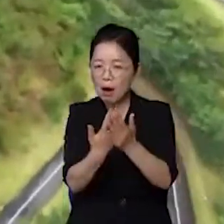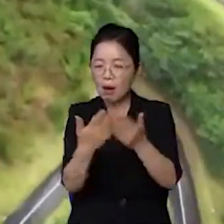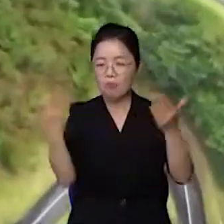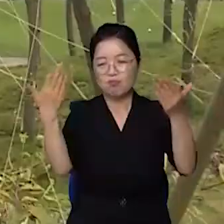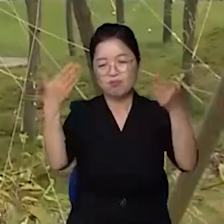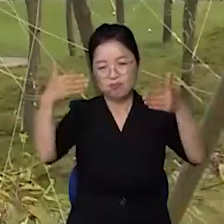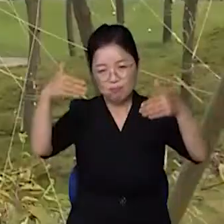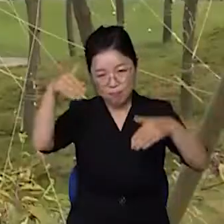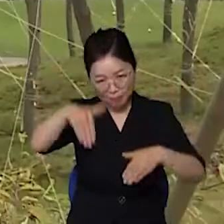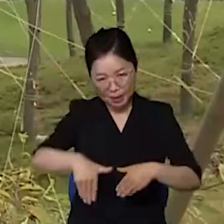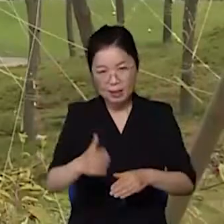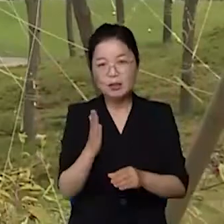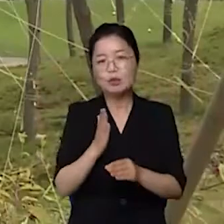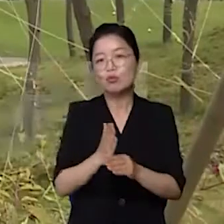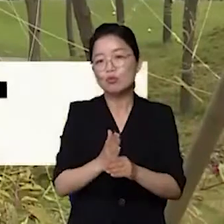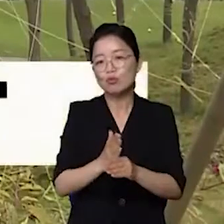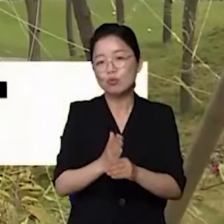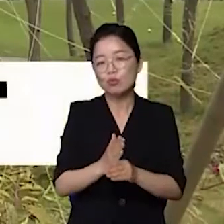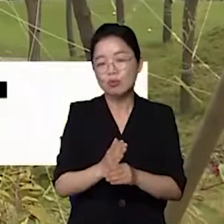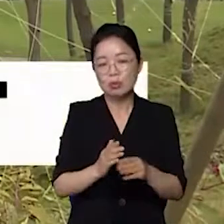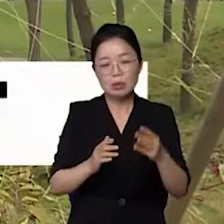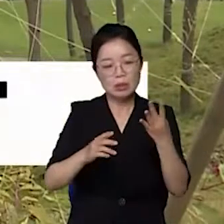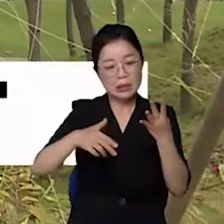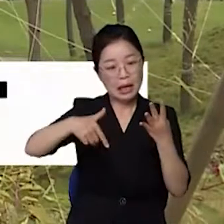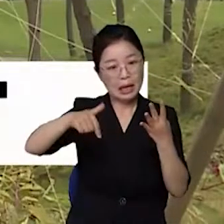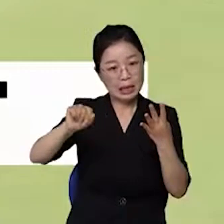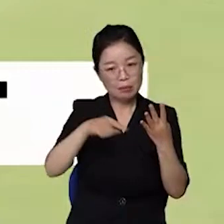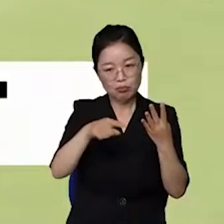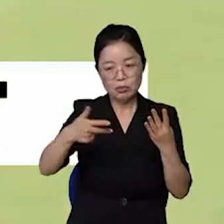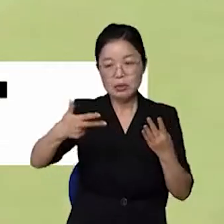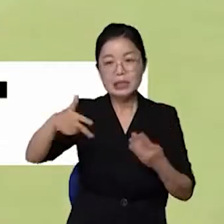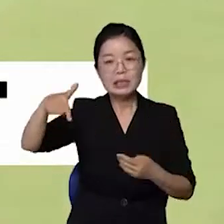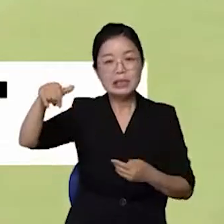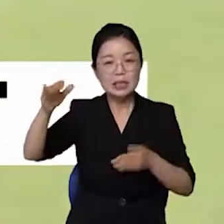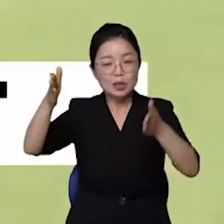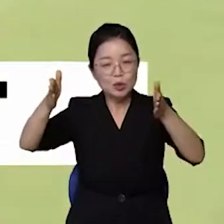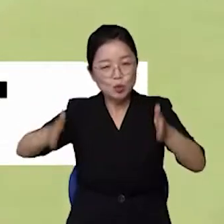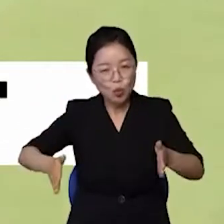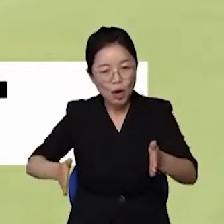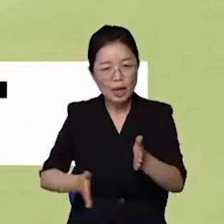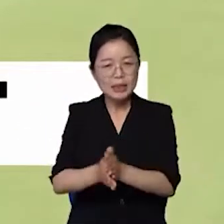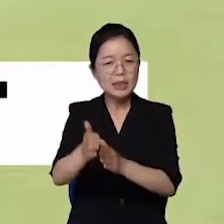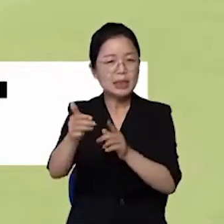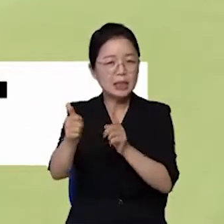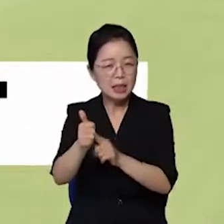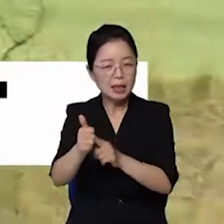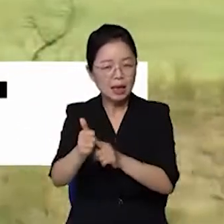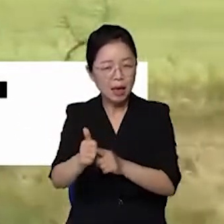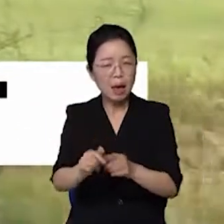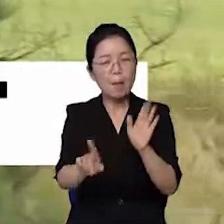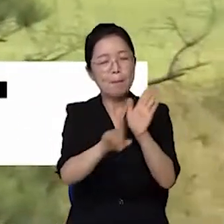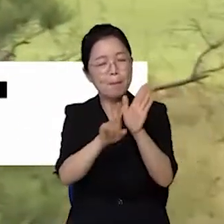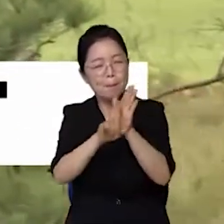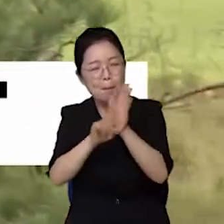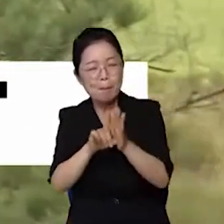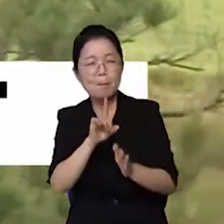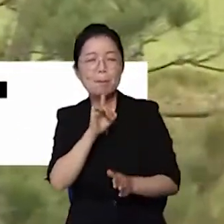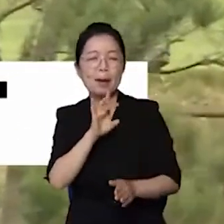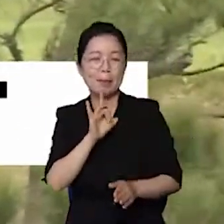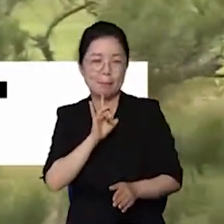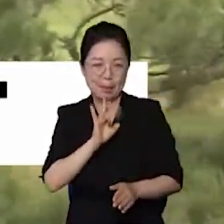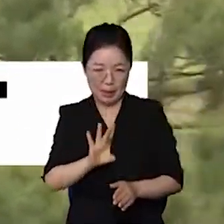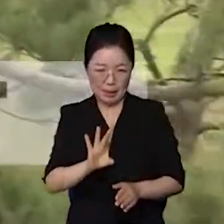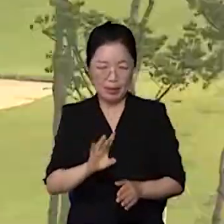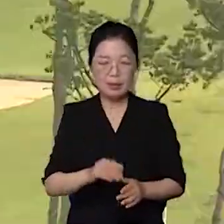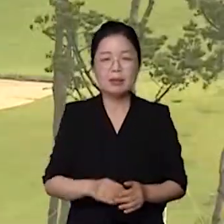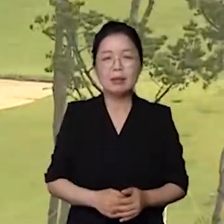후퇴했습니다. 민선 4기부터 7기에 이르기까지 그저 시장의 치적 사업으로만 추진돼 왔다는 게 사업 좌초의